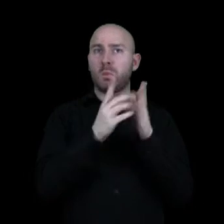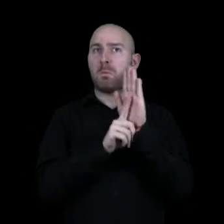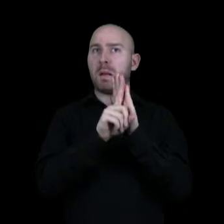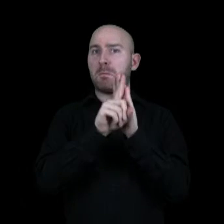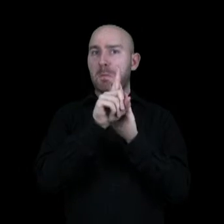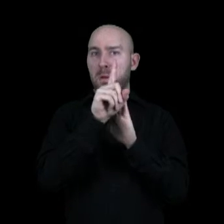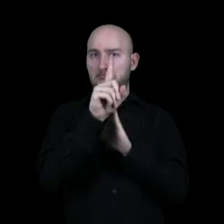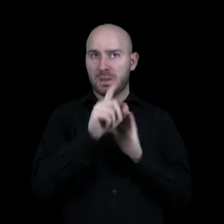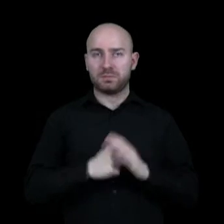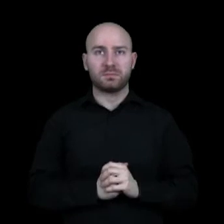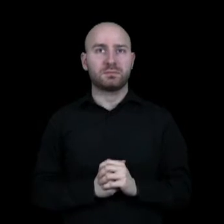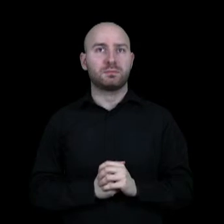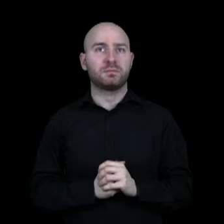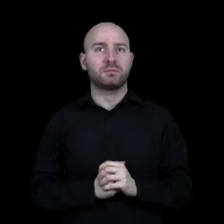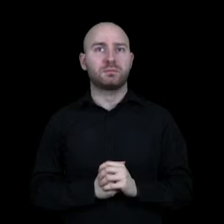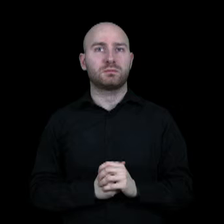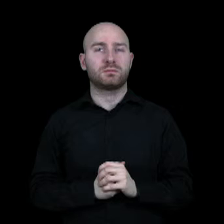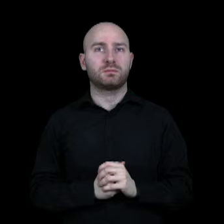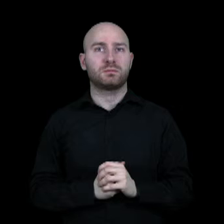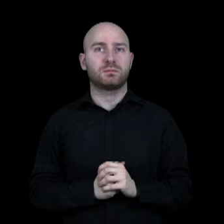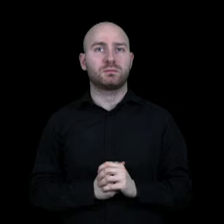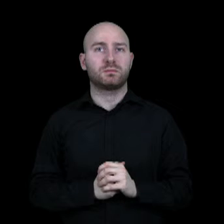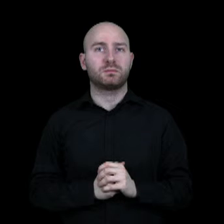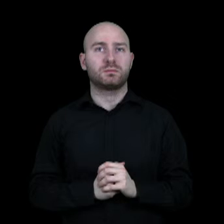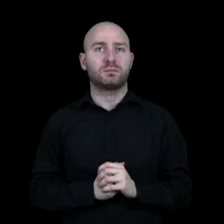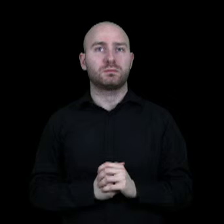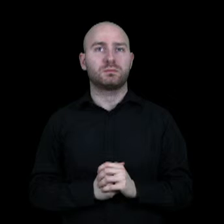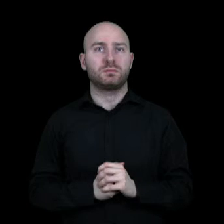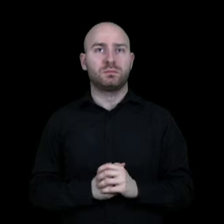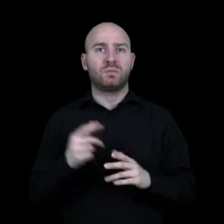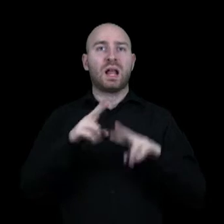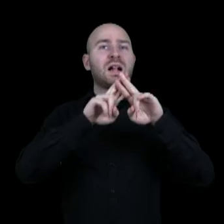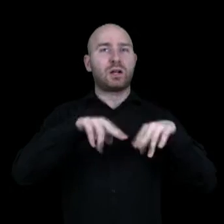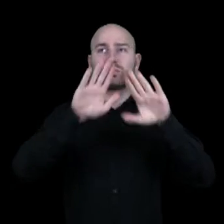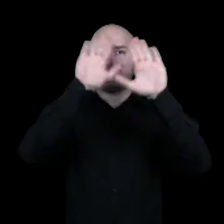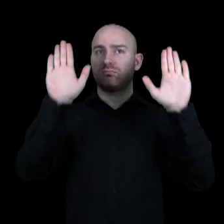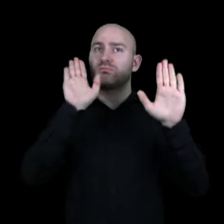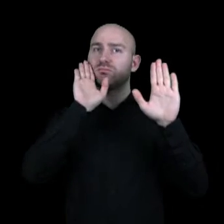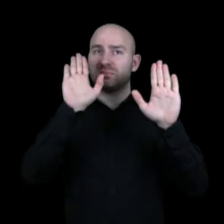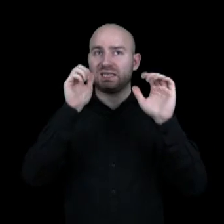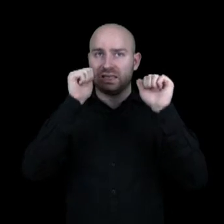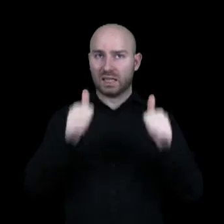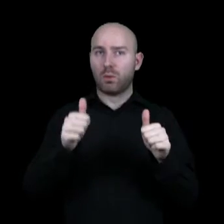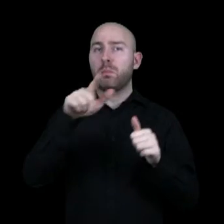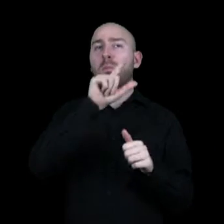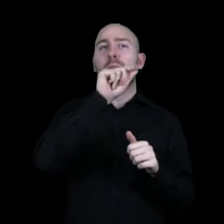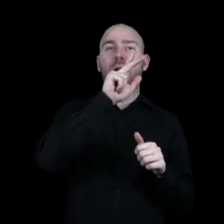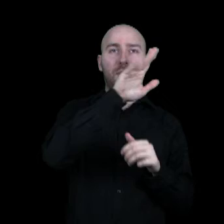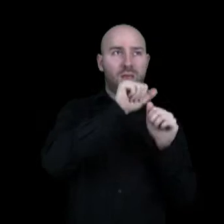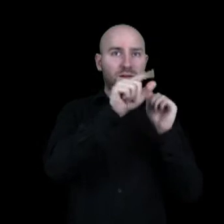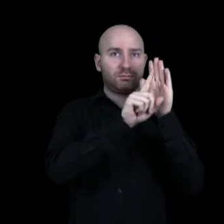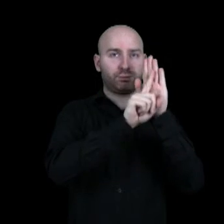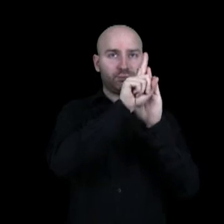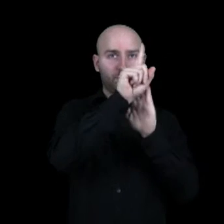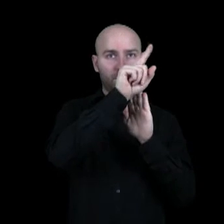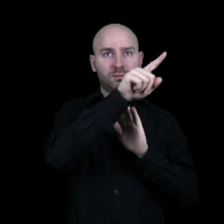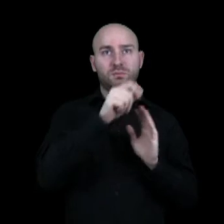Ta część idzie w górę. Reszta jest mniej więcej stała, więc PKB rośnie. Innym narzędziem